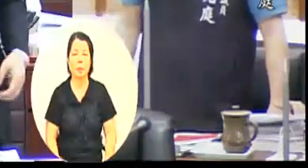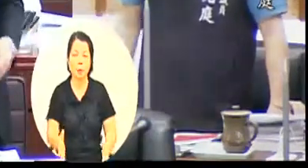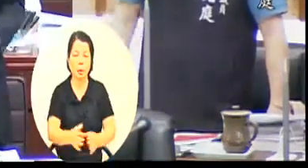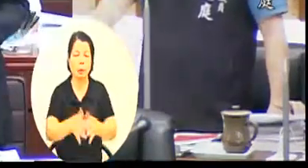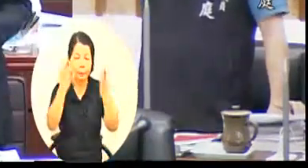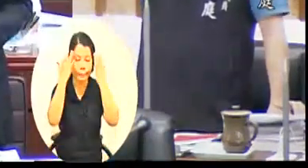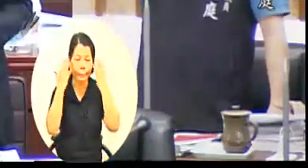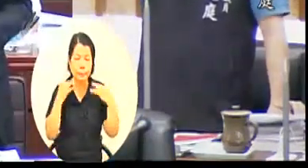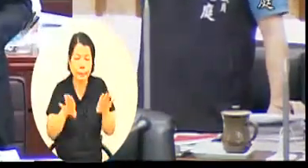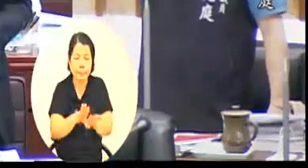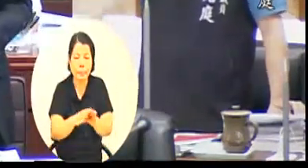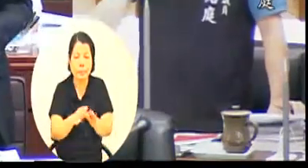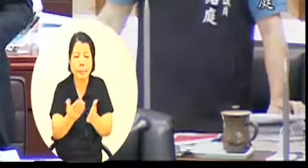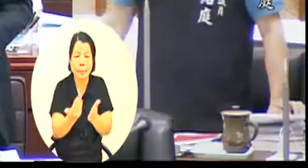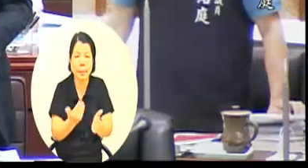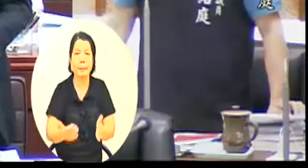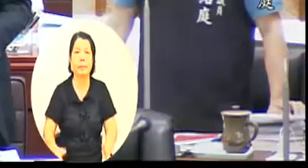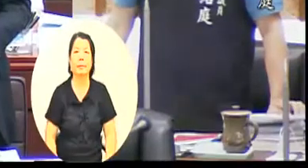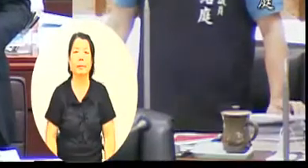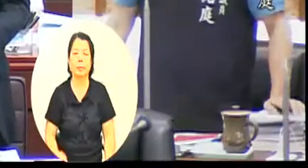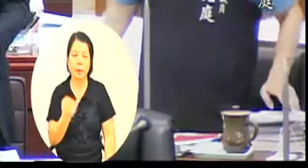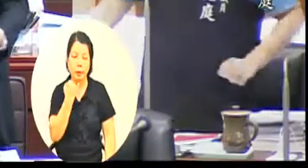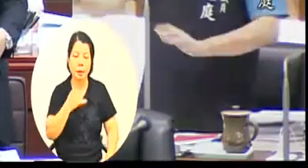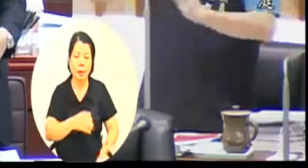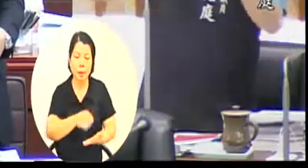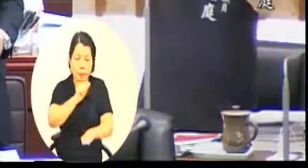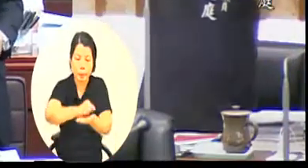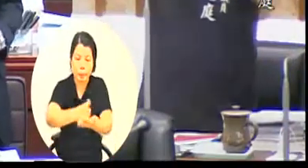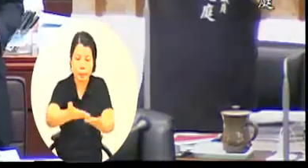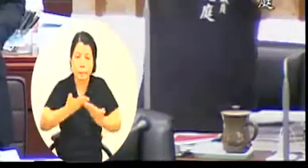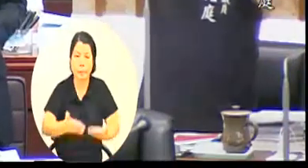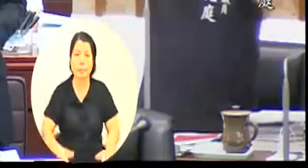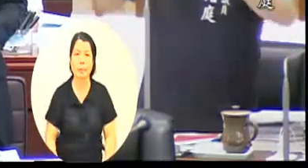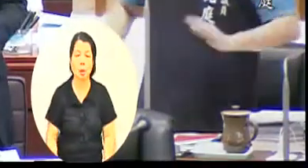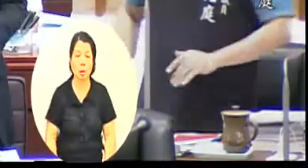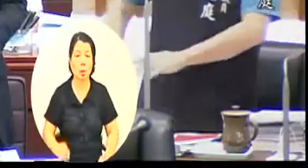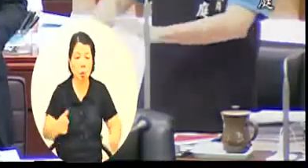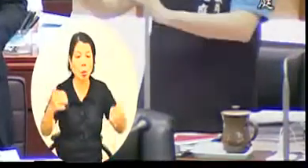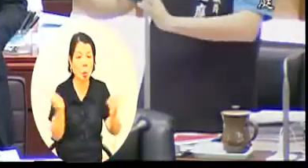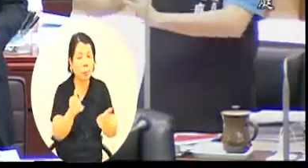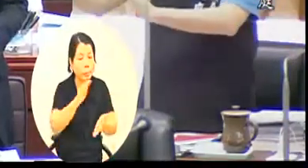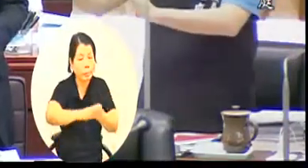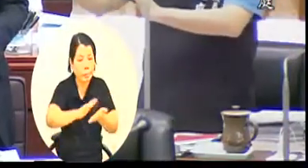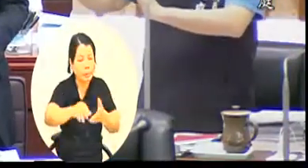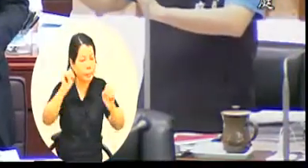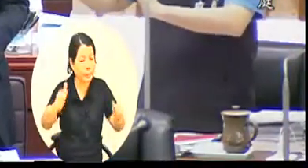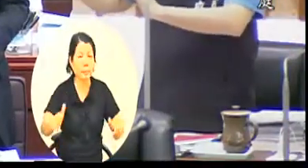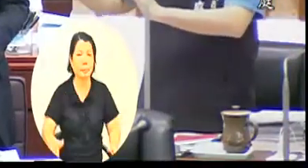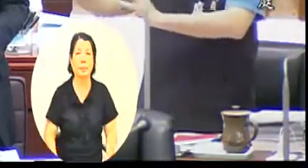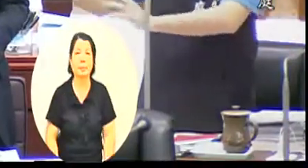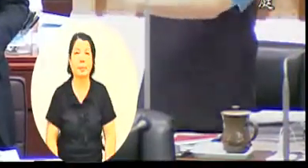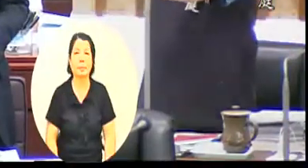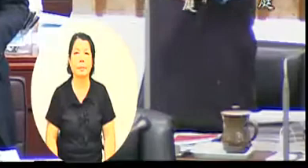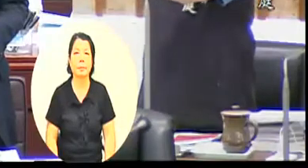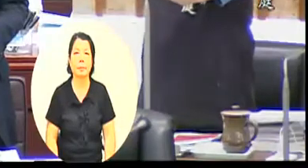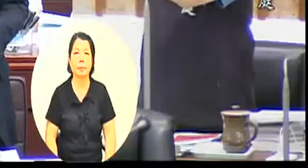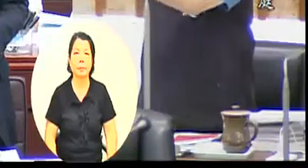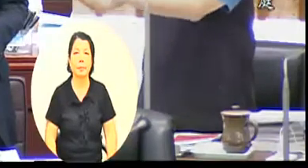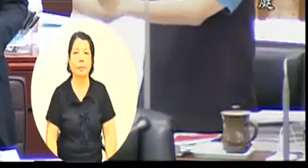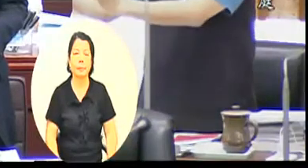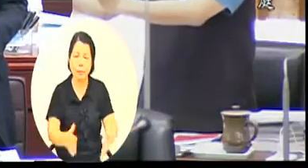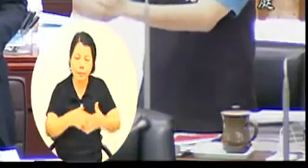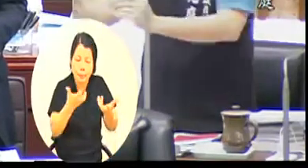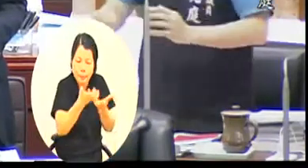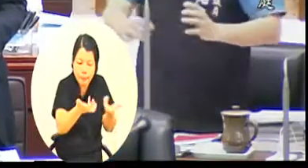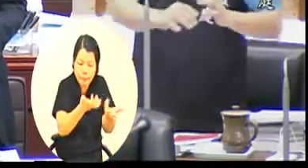的时候本席能够有这样的一个报告。至少我没有要你解决问题，我只是说至少你把这些东西把它分